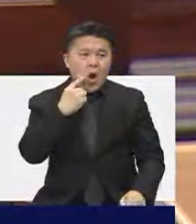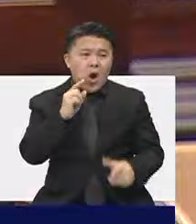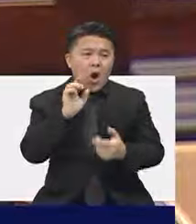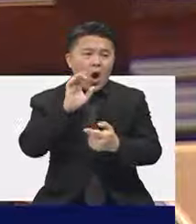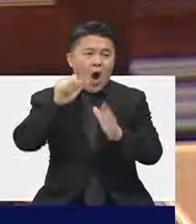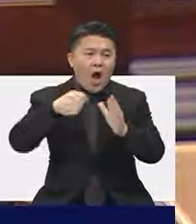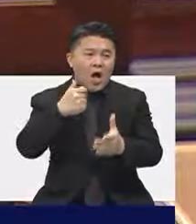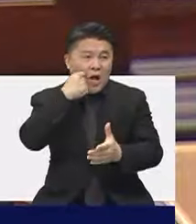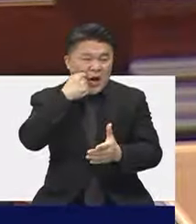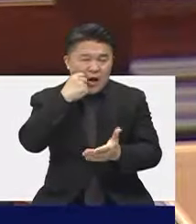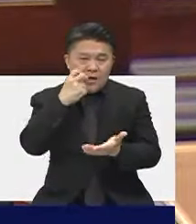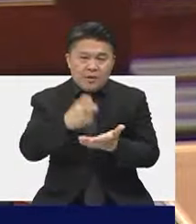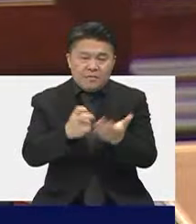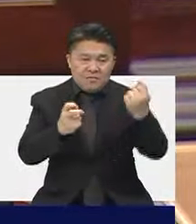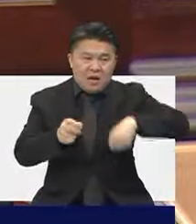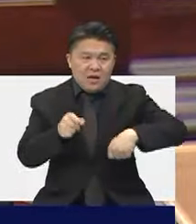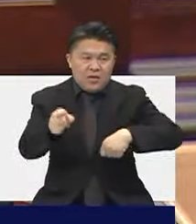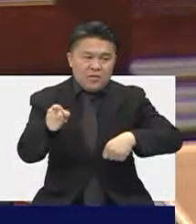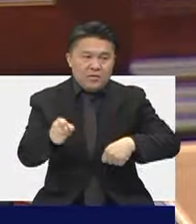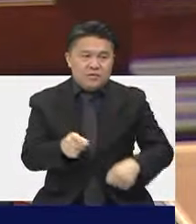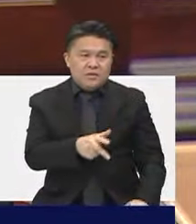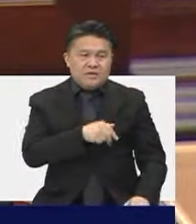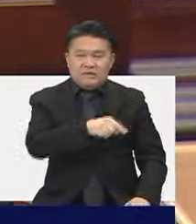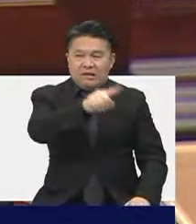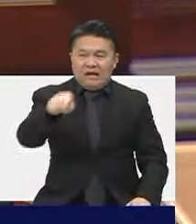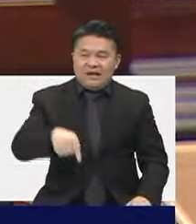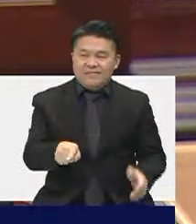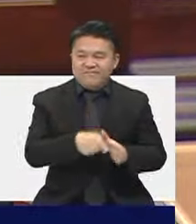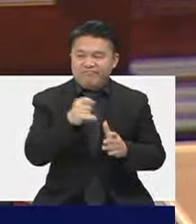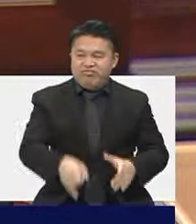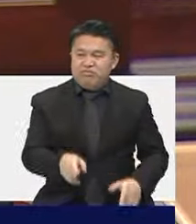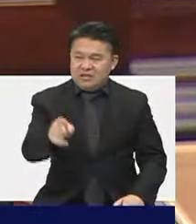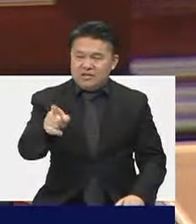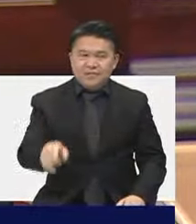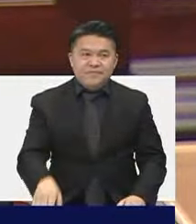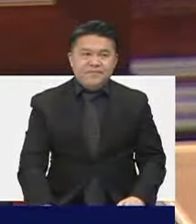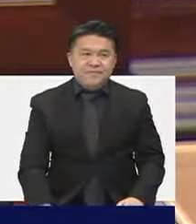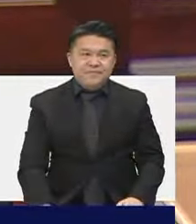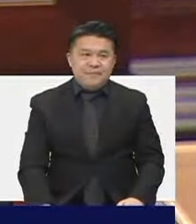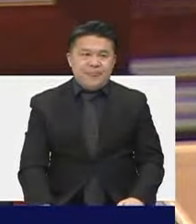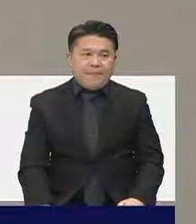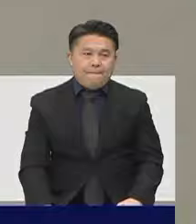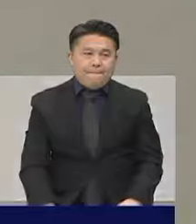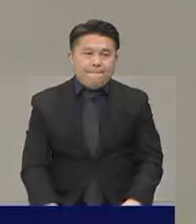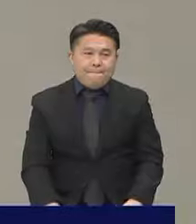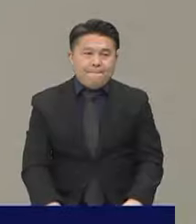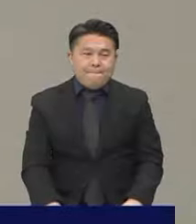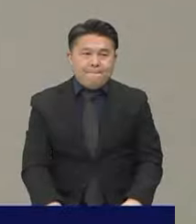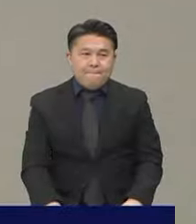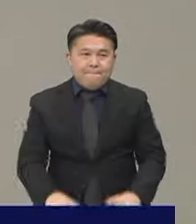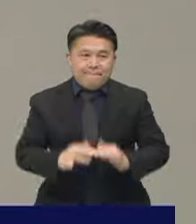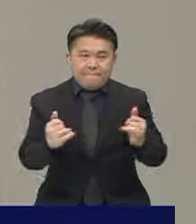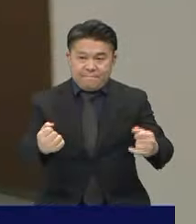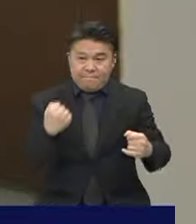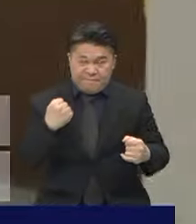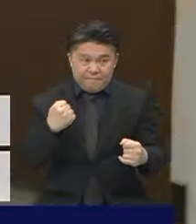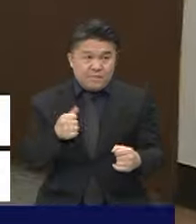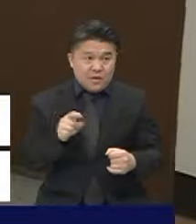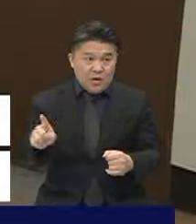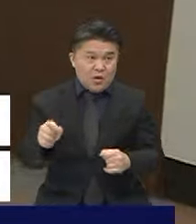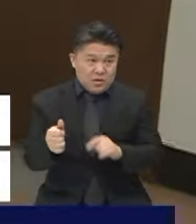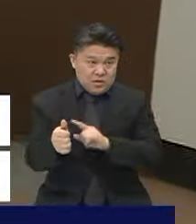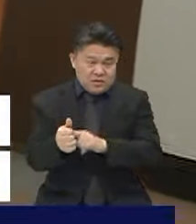금지 위반 서류가 있으며 동료인들로부터 신임을 상실하였습니다. 국민의힘 소속이던 허